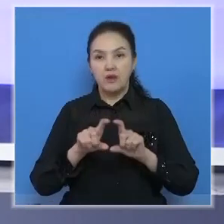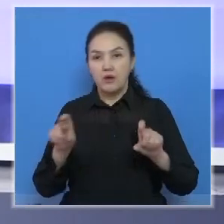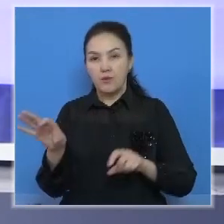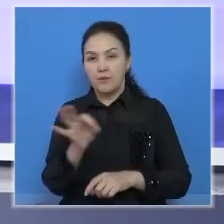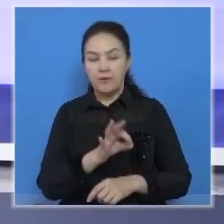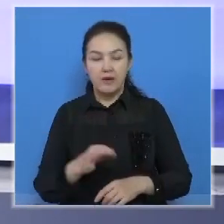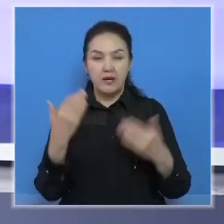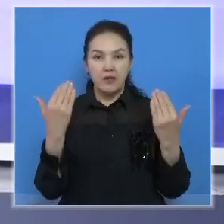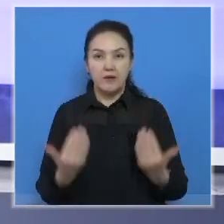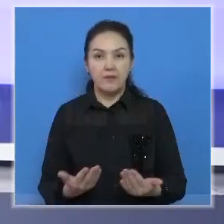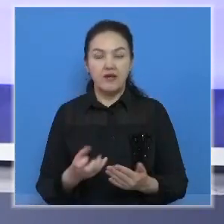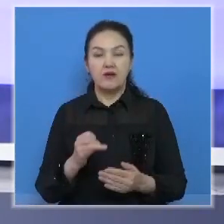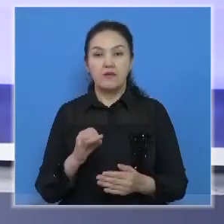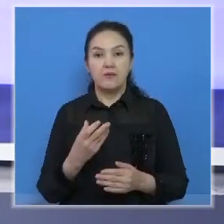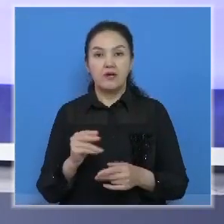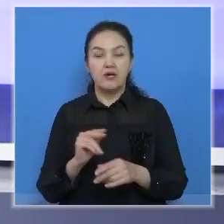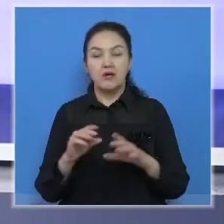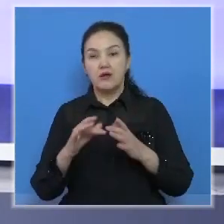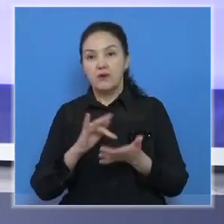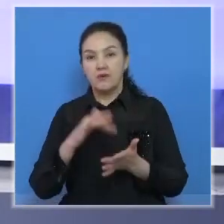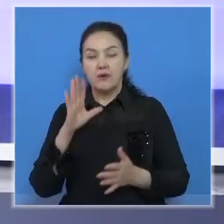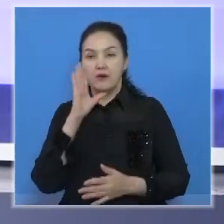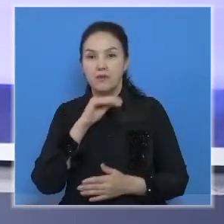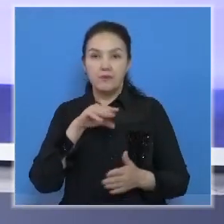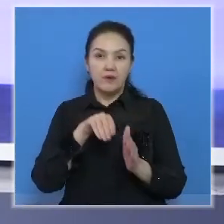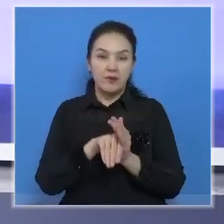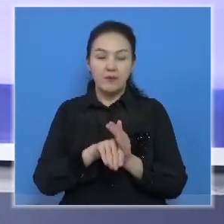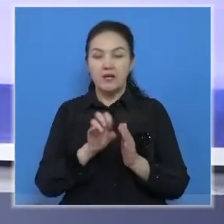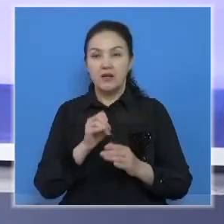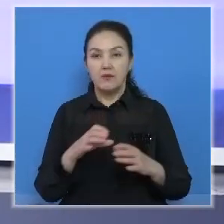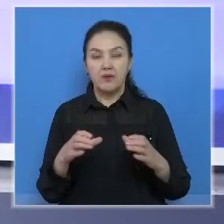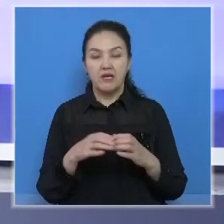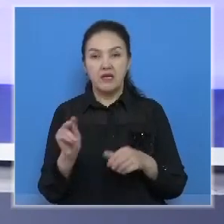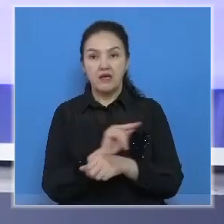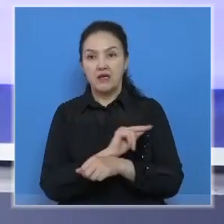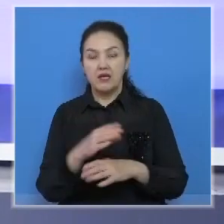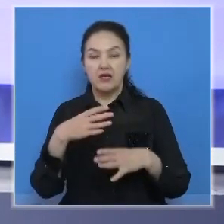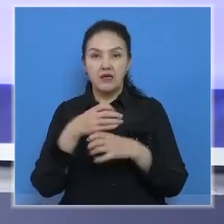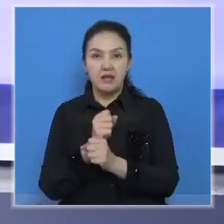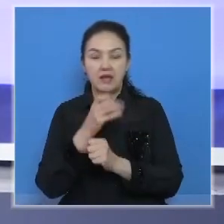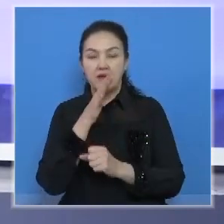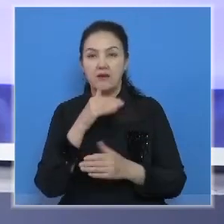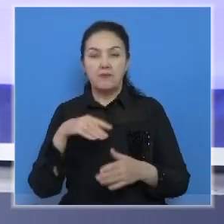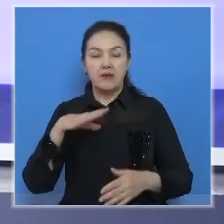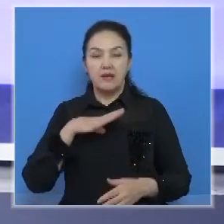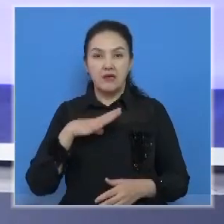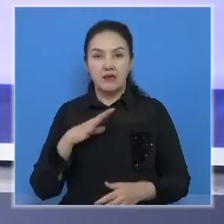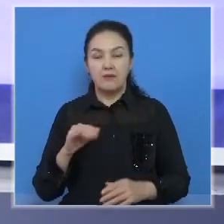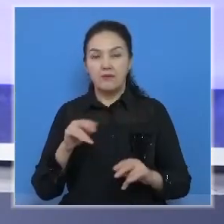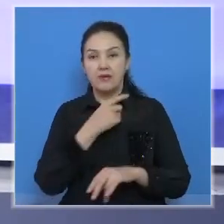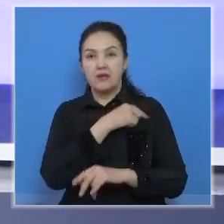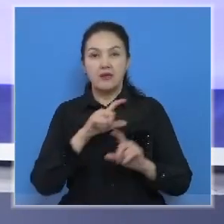области. На сегодня в тизиопульмонологический центр успешно внедряет инновационные стандарты лечения, сокращая время нахождения пациента в